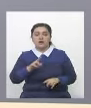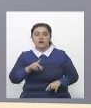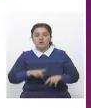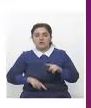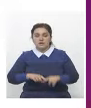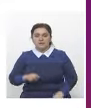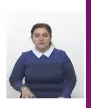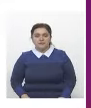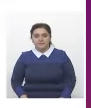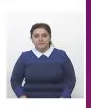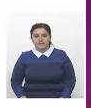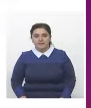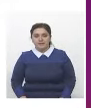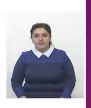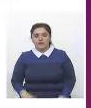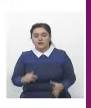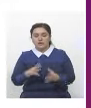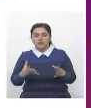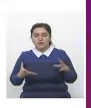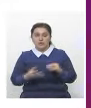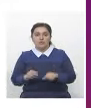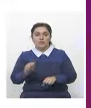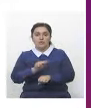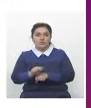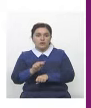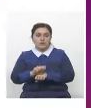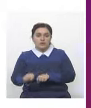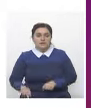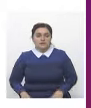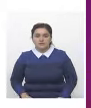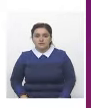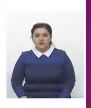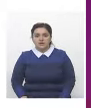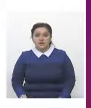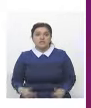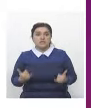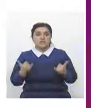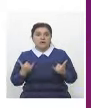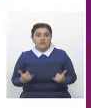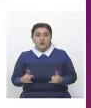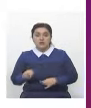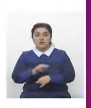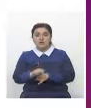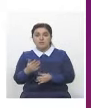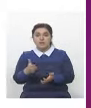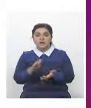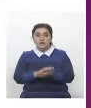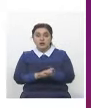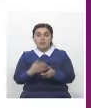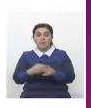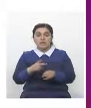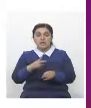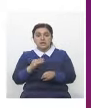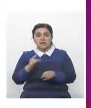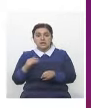родине. Итак, ребята, подведем итог нашего урока. Сегодня на уроке вы